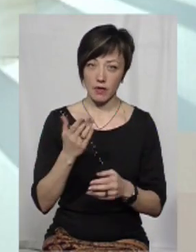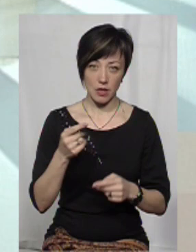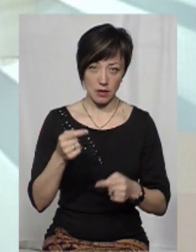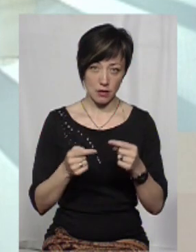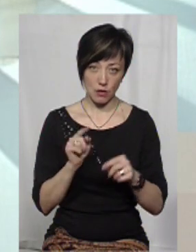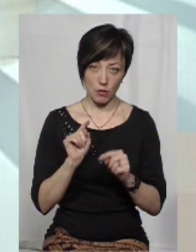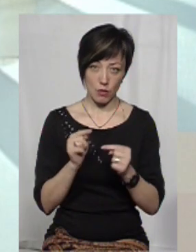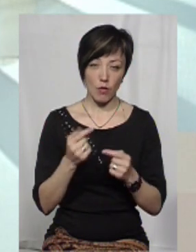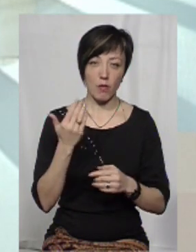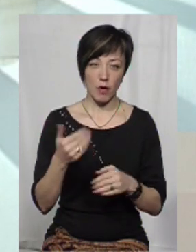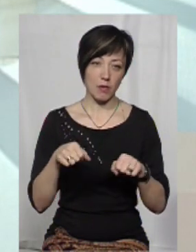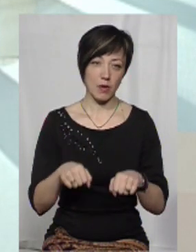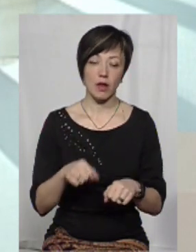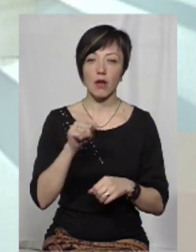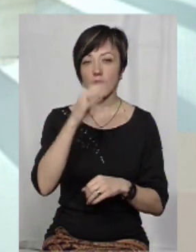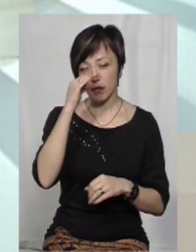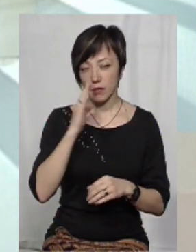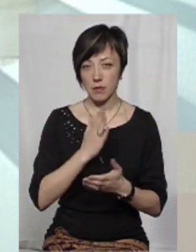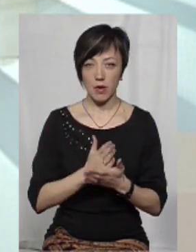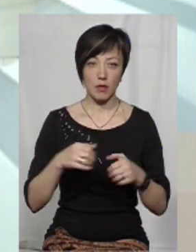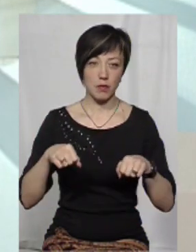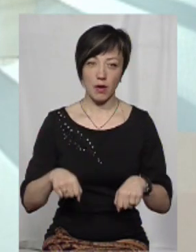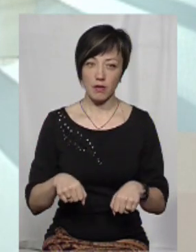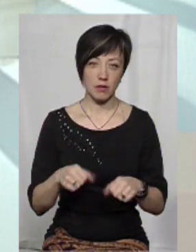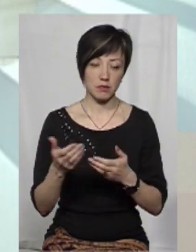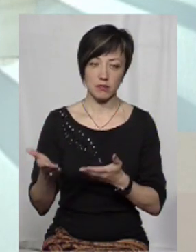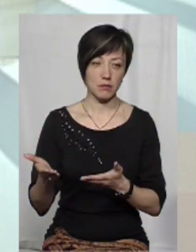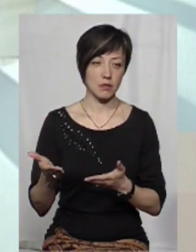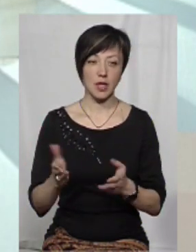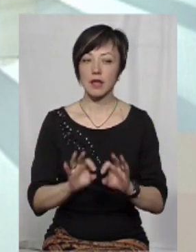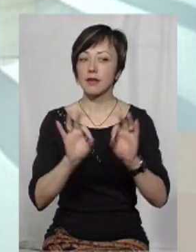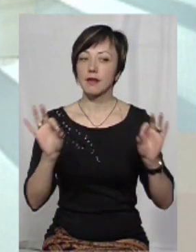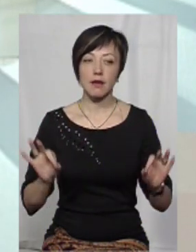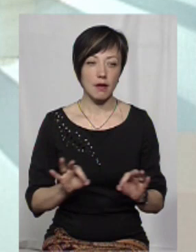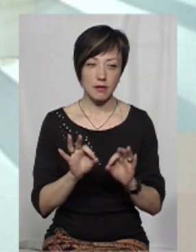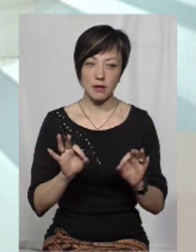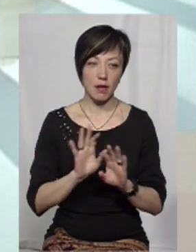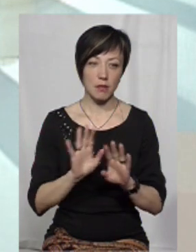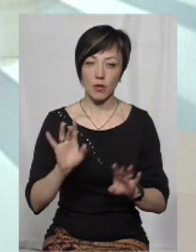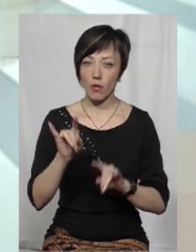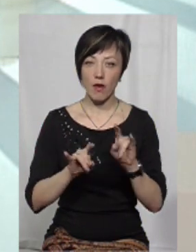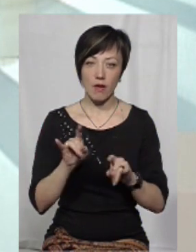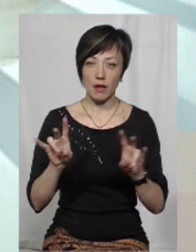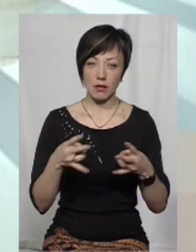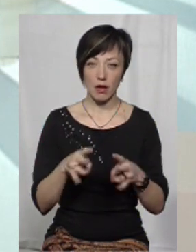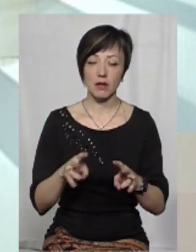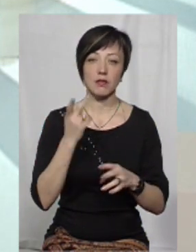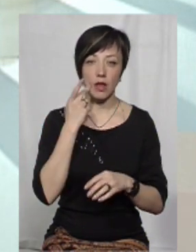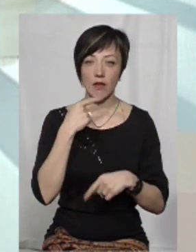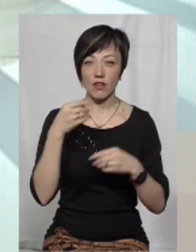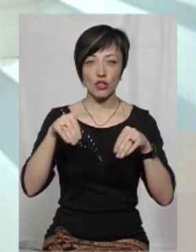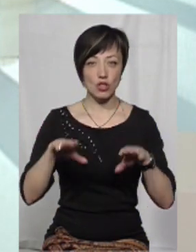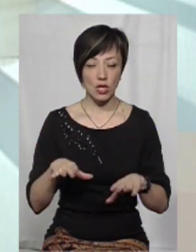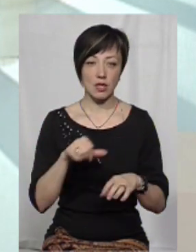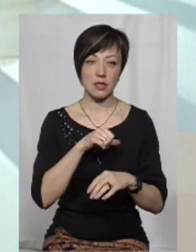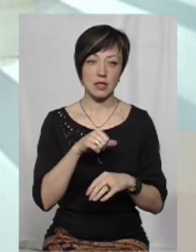не заперечуєте? Вони мають право? Нет, они мают, да, они мают право. И никогда мы не отговариваем. Мы всегда говорим, вы